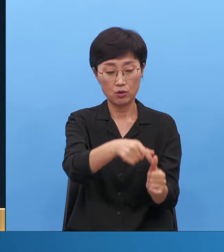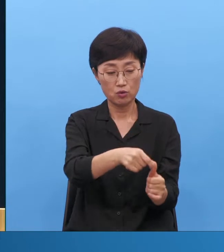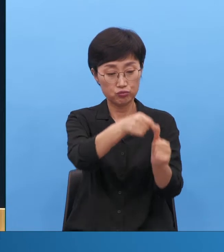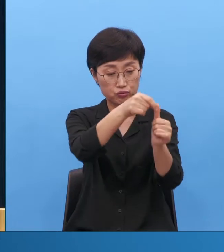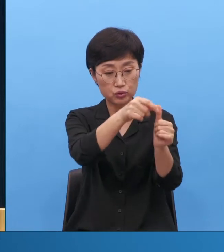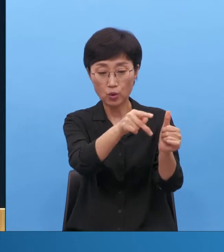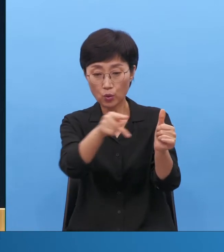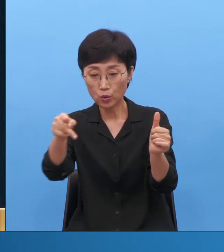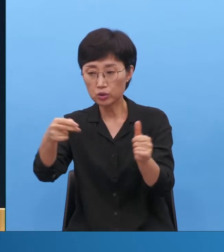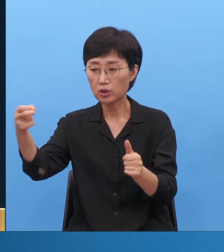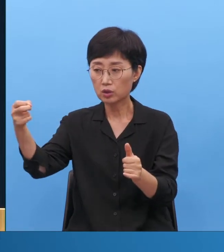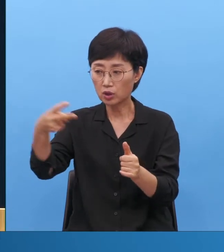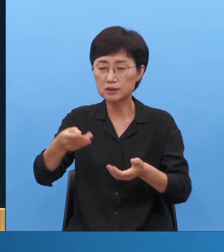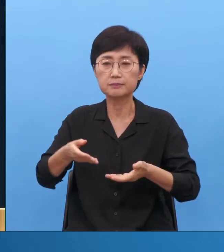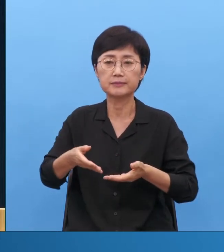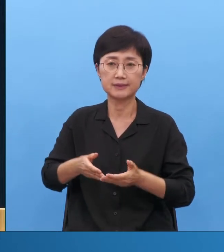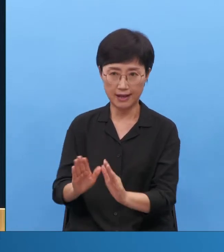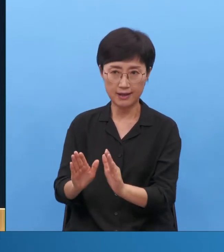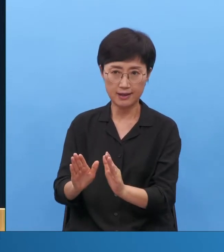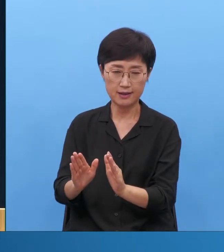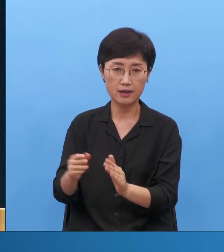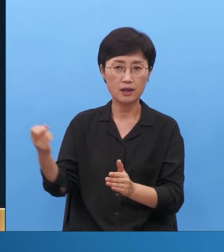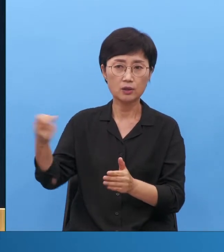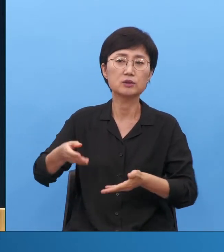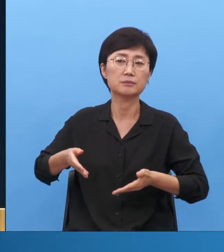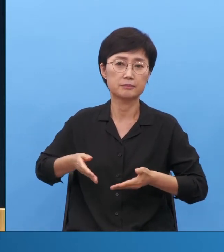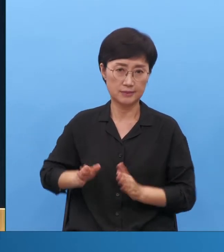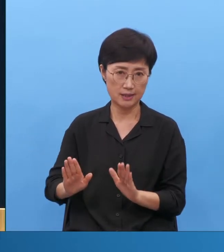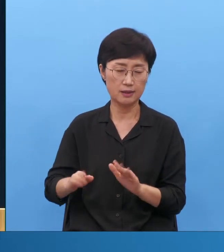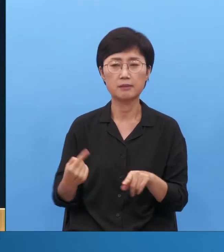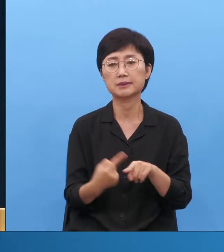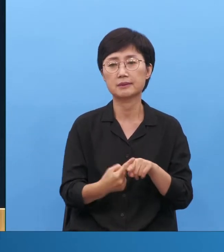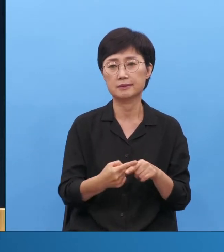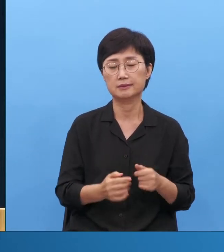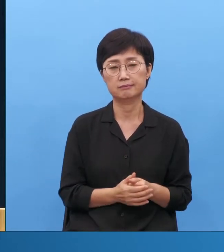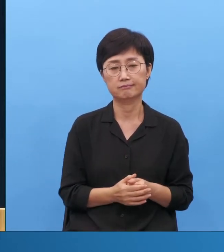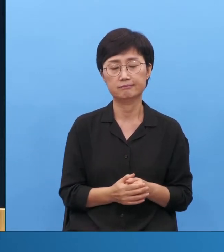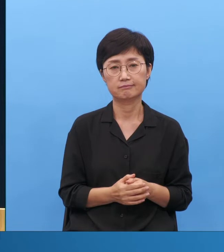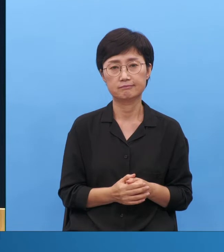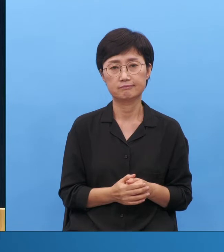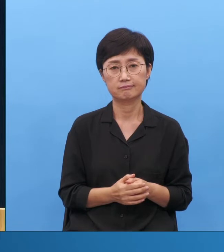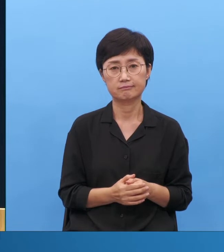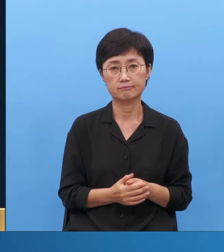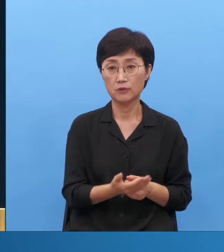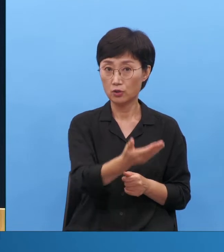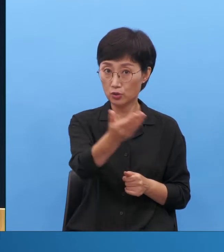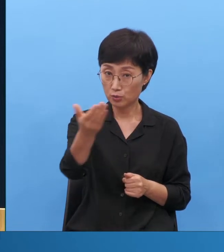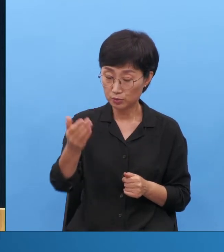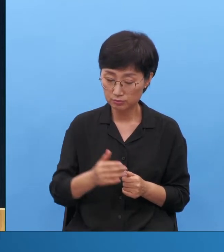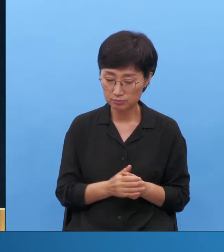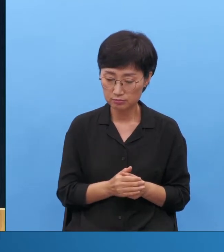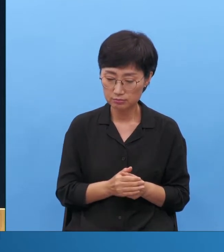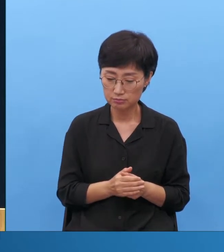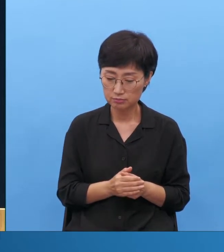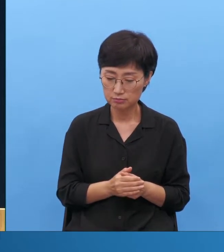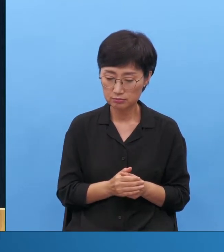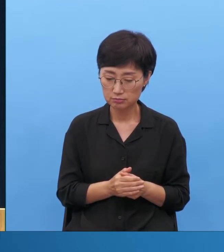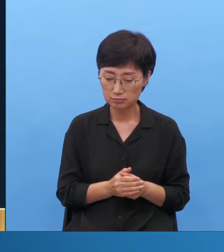거듭남이라고 말하셨어요? This word salvation and being reborn, it's the same thing. Why does he say to be reborn? 여러분 하나님의